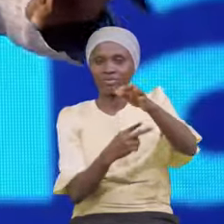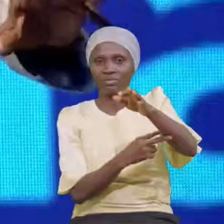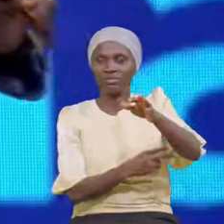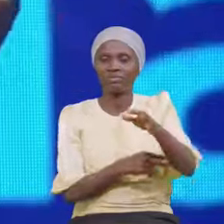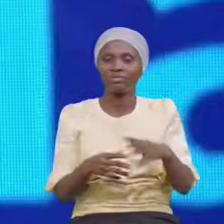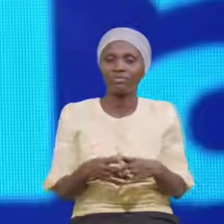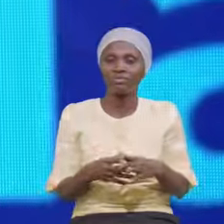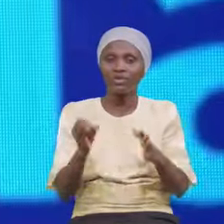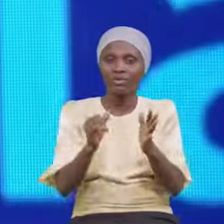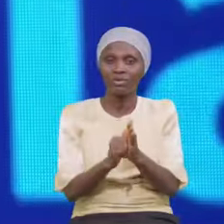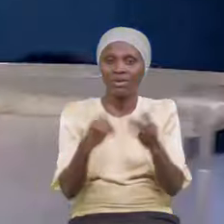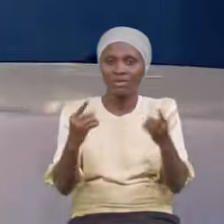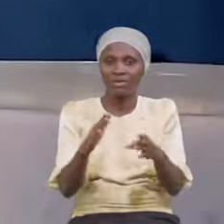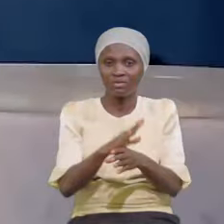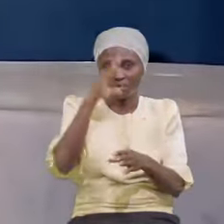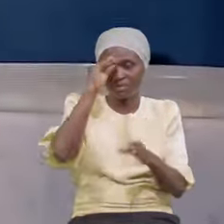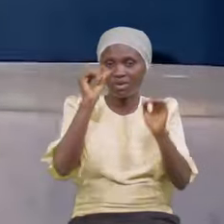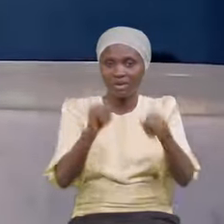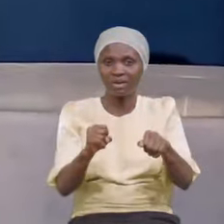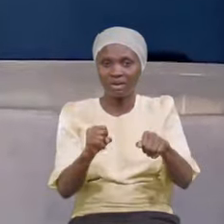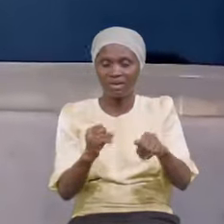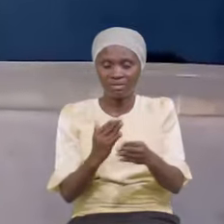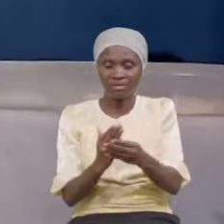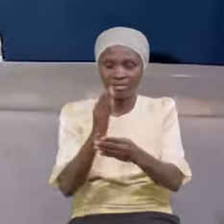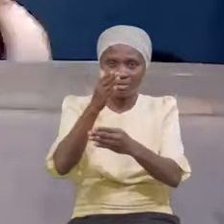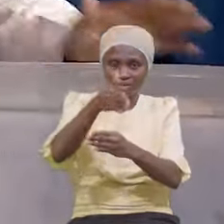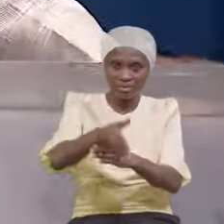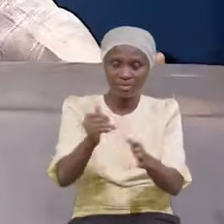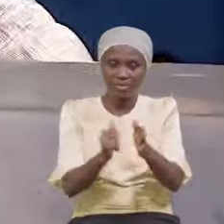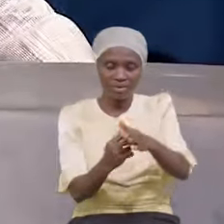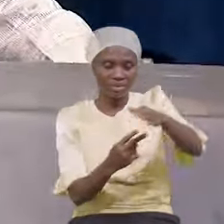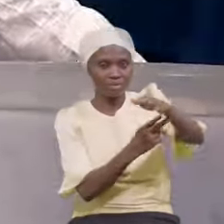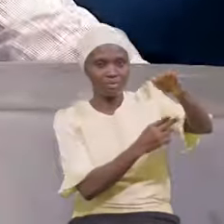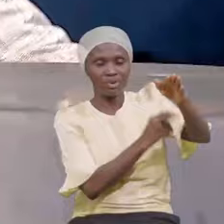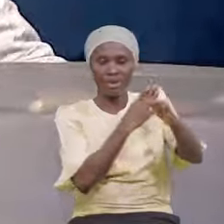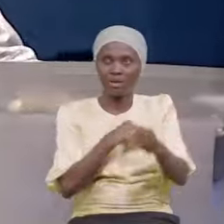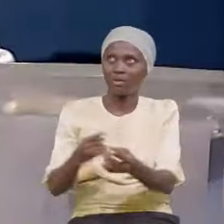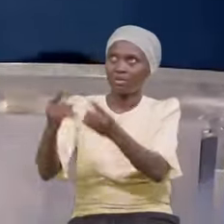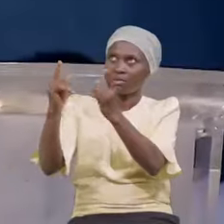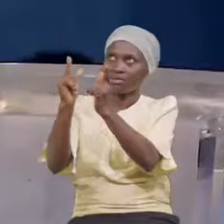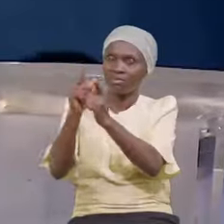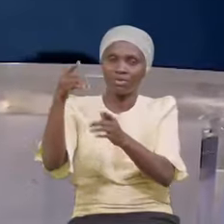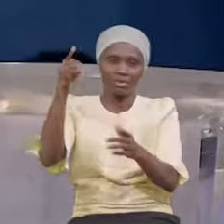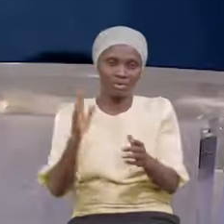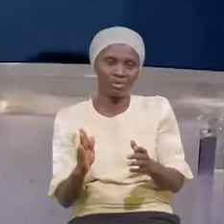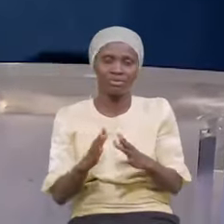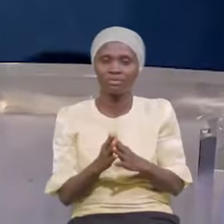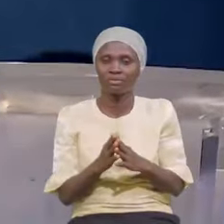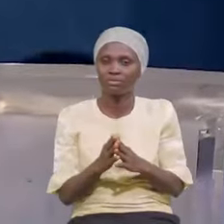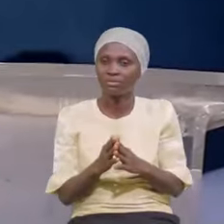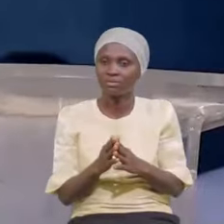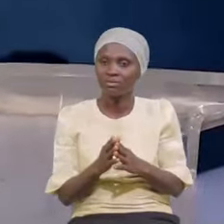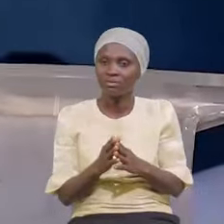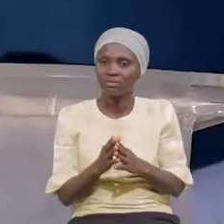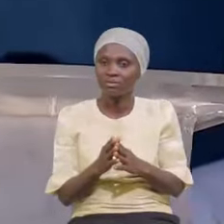sinful man can cross that bridge and come to God, తద్వారా పాపి అయిన మానవుడు ఆ వారధి మీద నడిచి వచ్చి